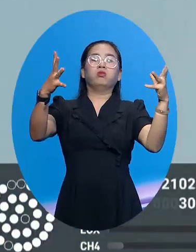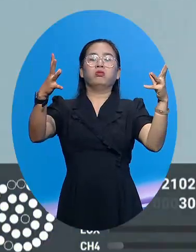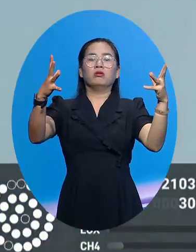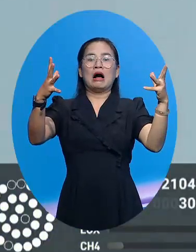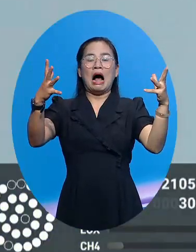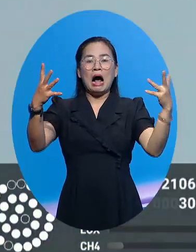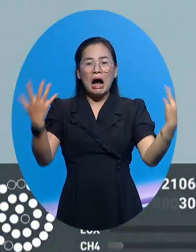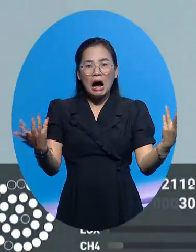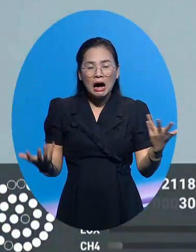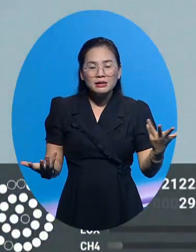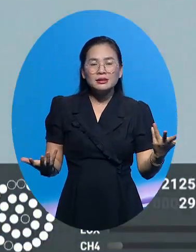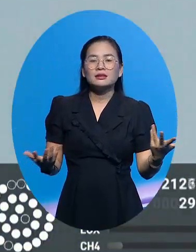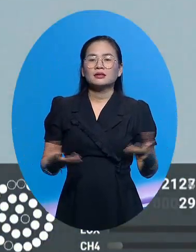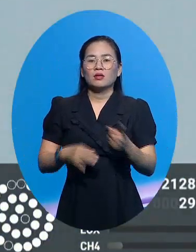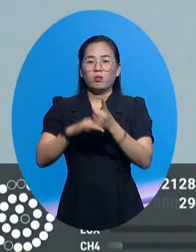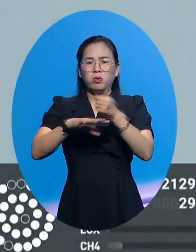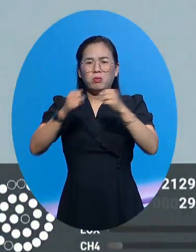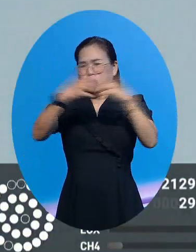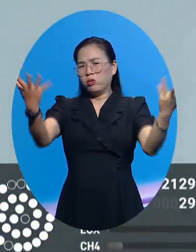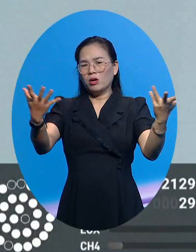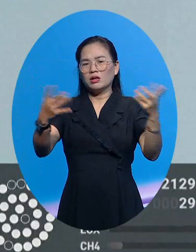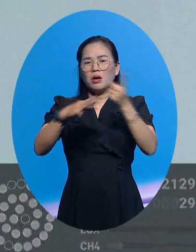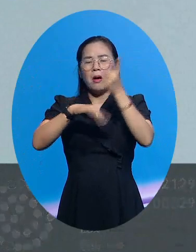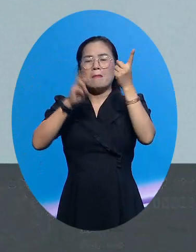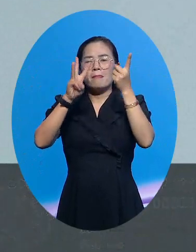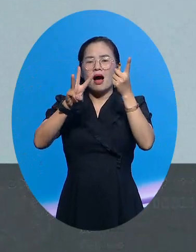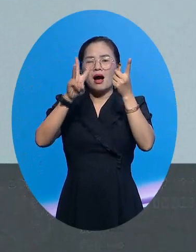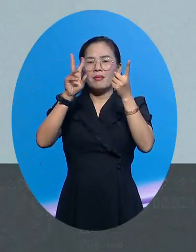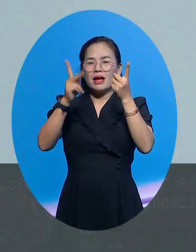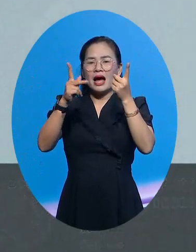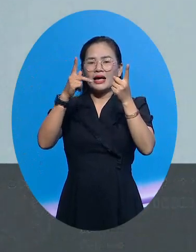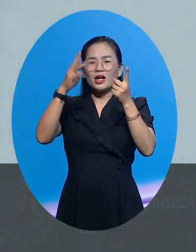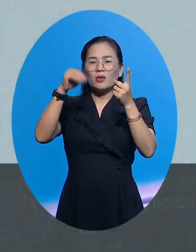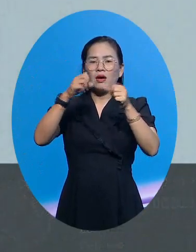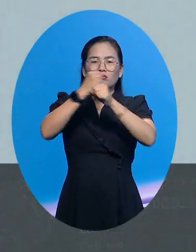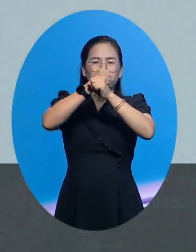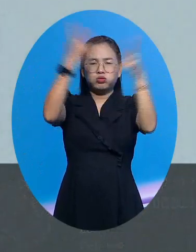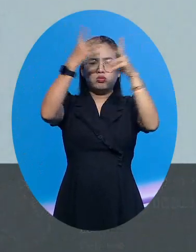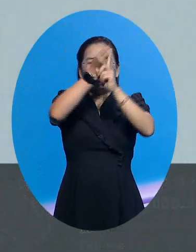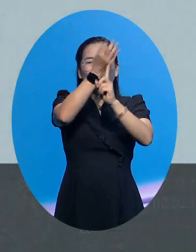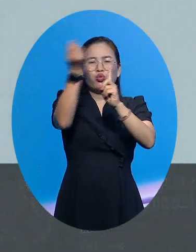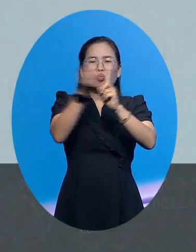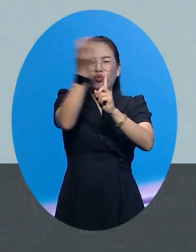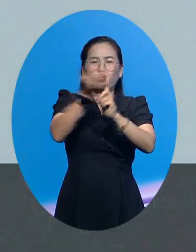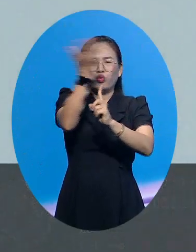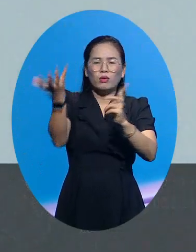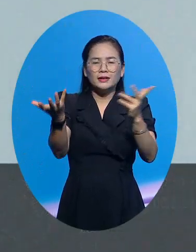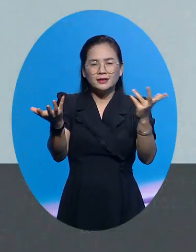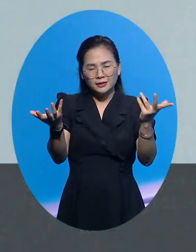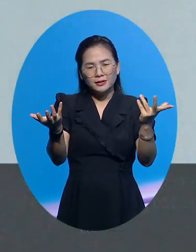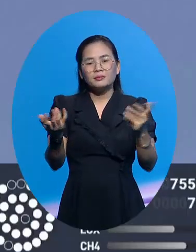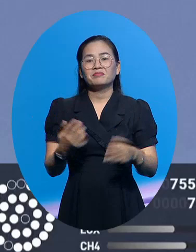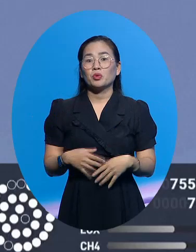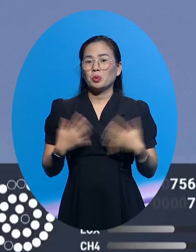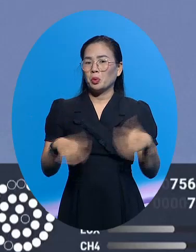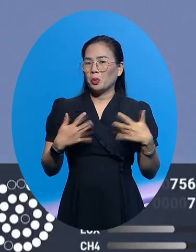không trung. Được biết, con tàu đã lên đến độ cao gần 32 km thì nổ tung và bốc cháy. SpaceX cho biết đây là kỳ